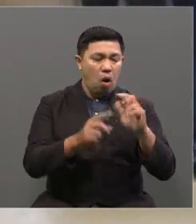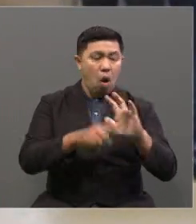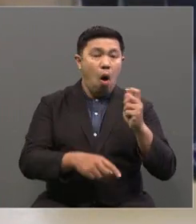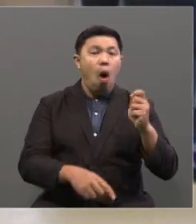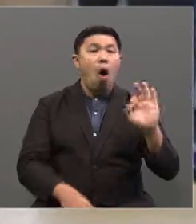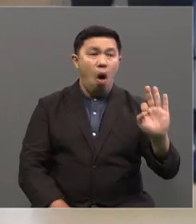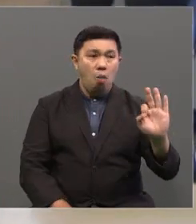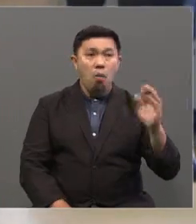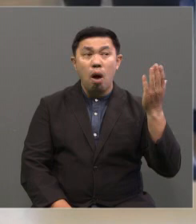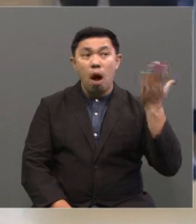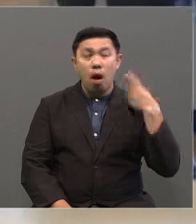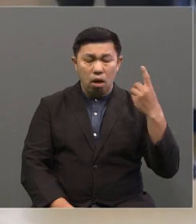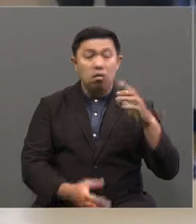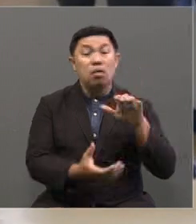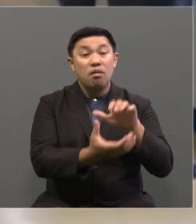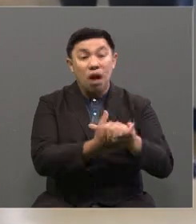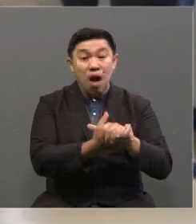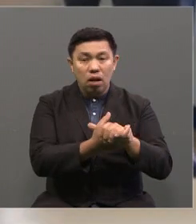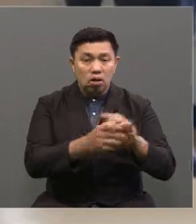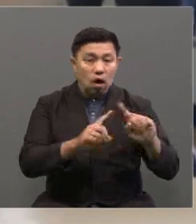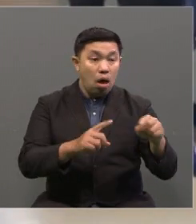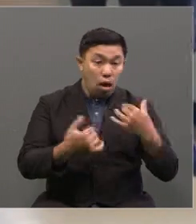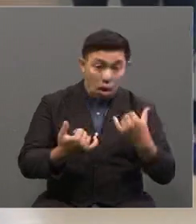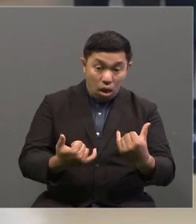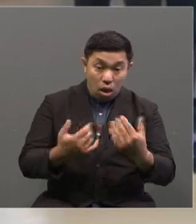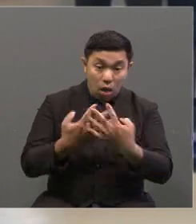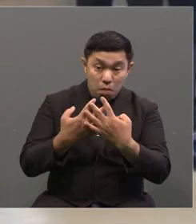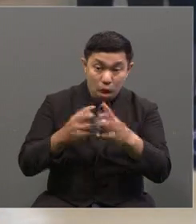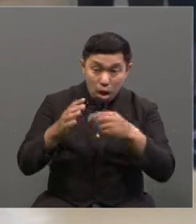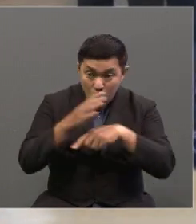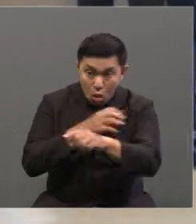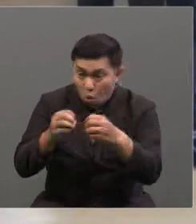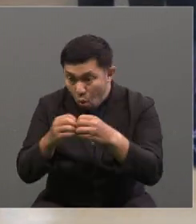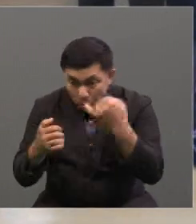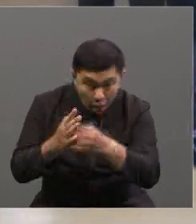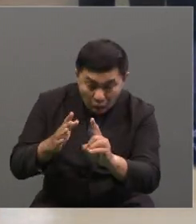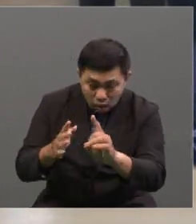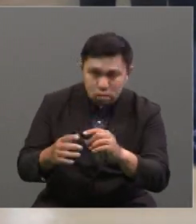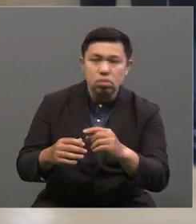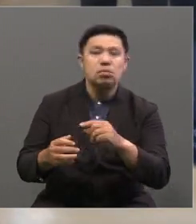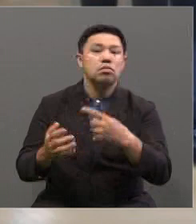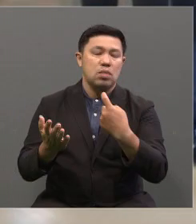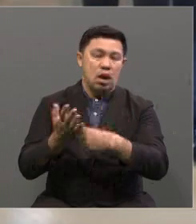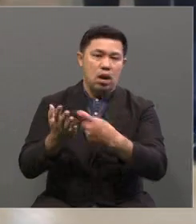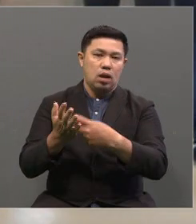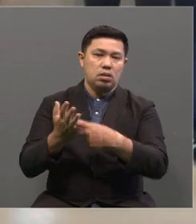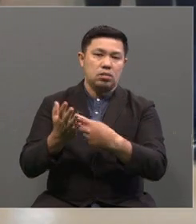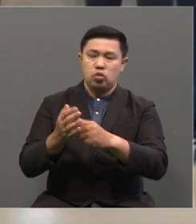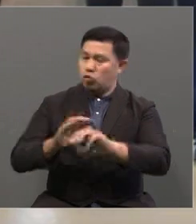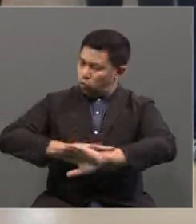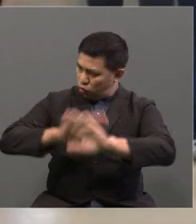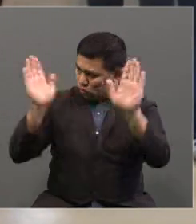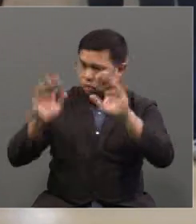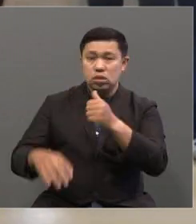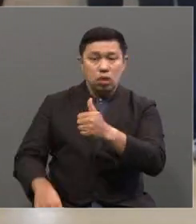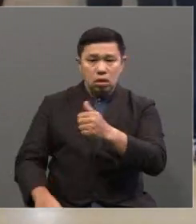หาเดียวกันแต่ถ้าหากว่าออกไปแล้วไปยุ่งเหยิงกับพยานหลักฐานก็ต้องถูกเพิกถอนประกันนะครับส่วนที่ทนายพัฒน์บอกว่าจะฟ้องกลับทางตำรว